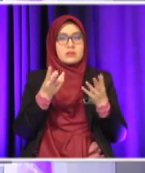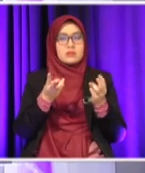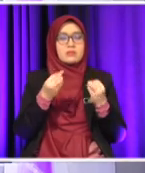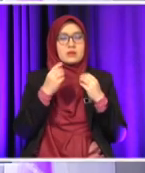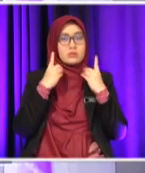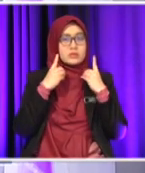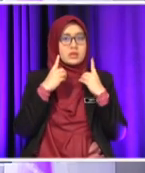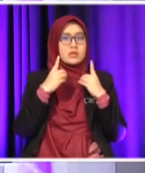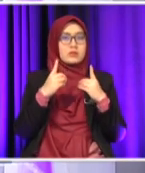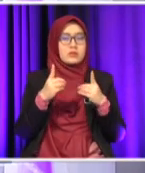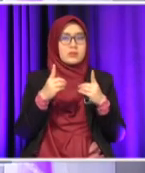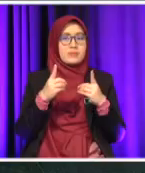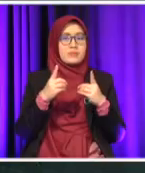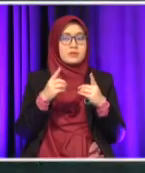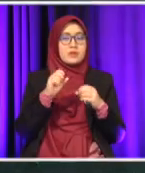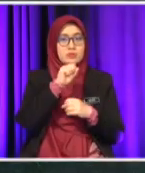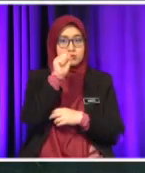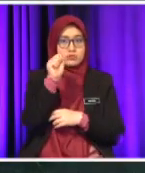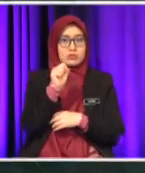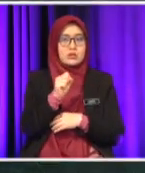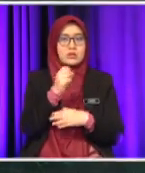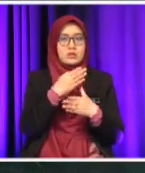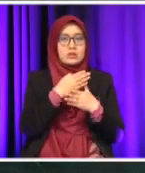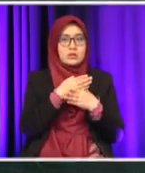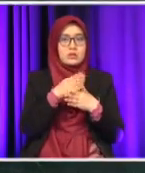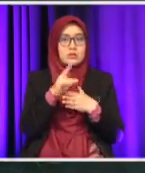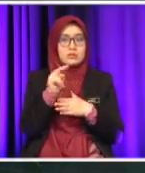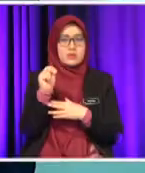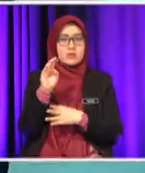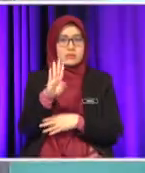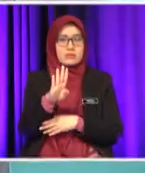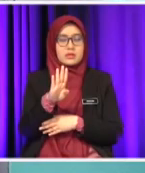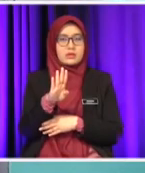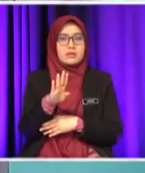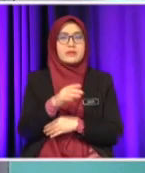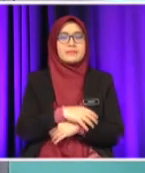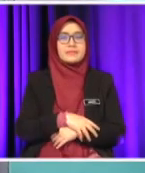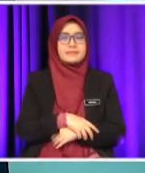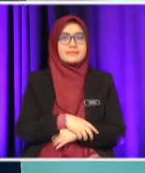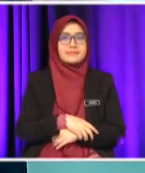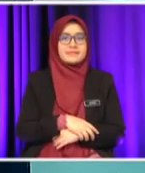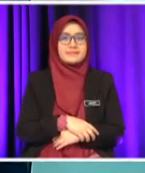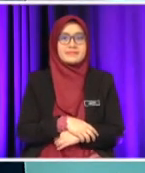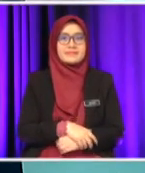bahagian B oke yang ini sebenarnya